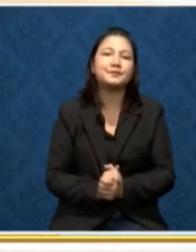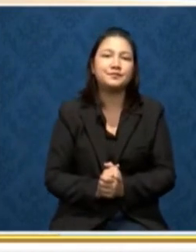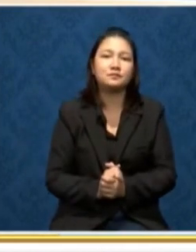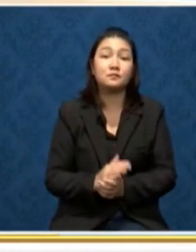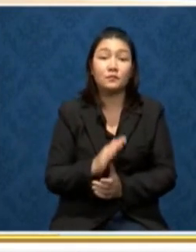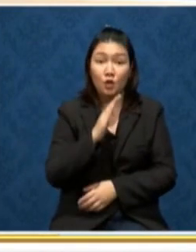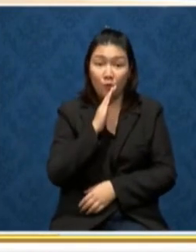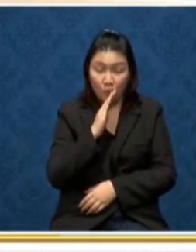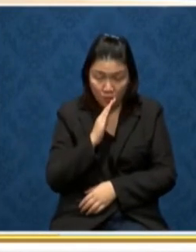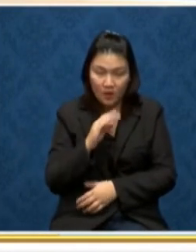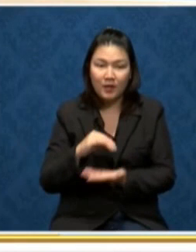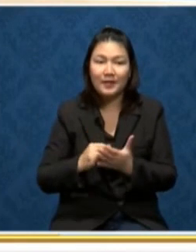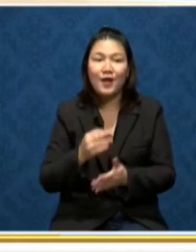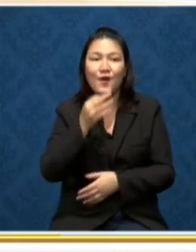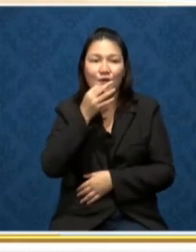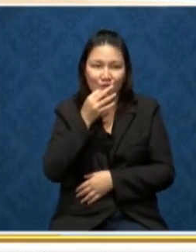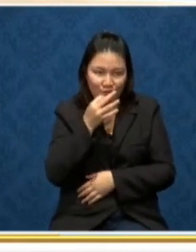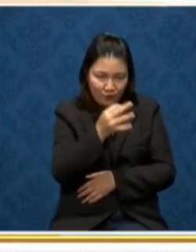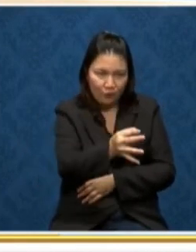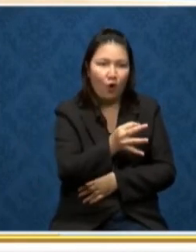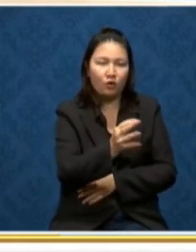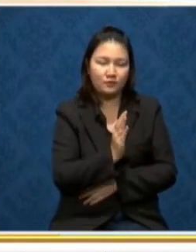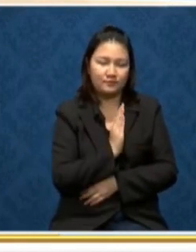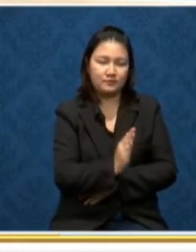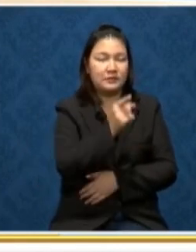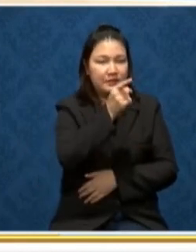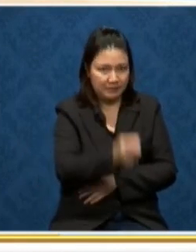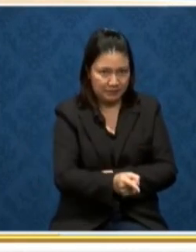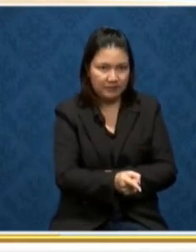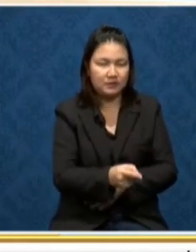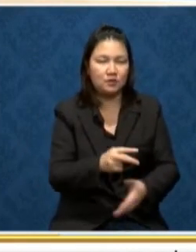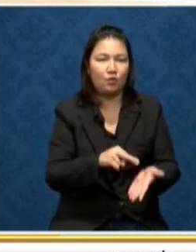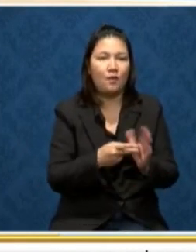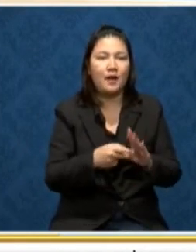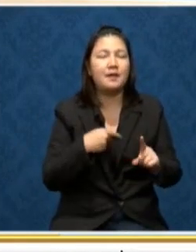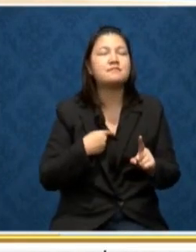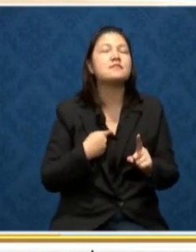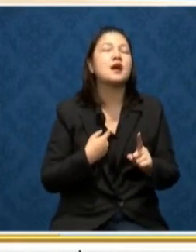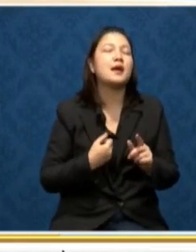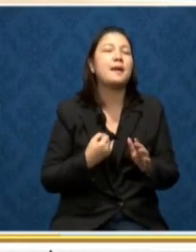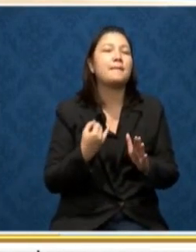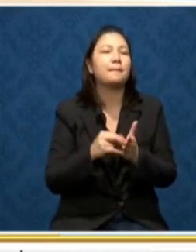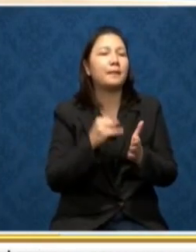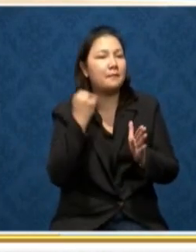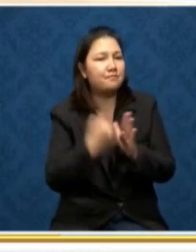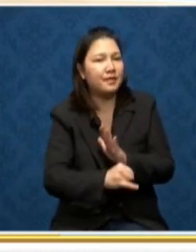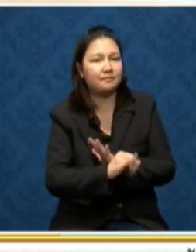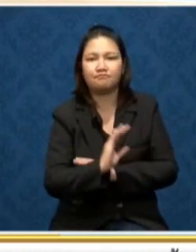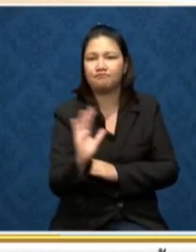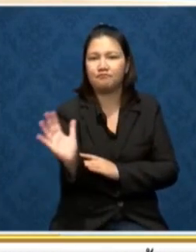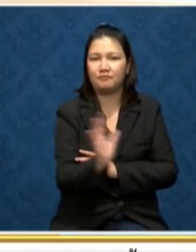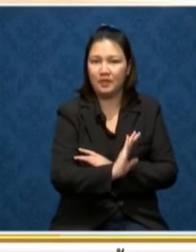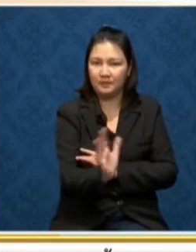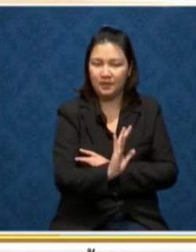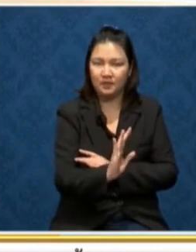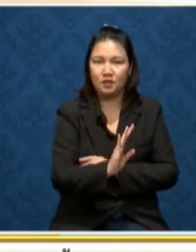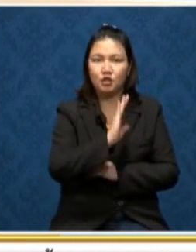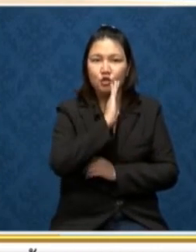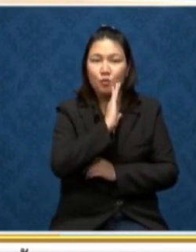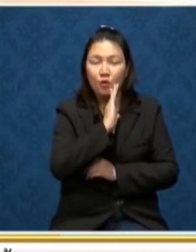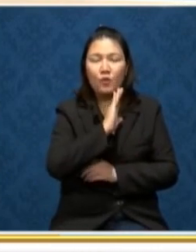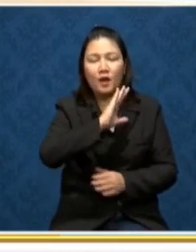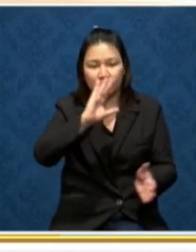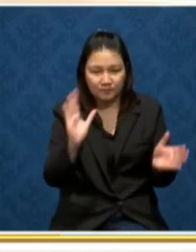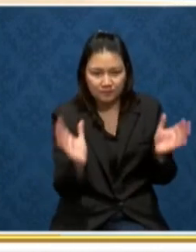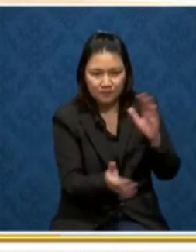ถ้าได้กระทำการแ้งโดยสุจริตไม่ต้องรับผิดทางแพ้ง ทางอายาหรอทางวินัยแม้ภายหงประ